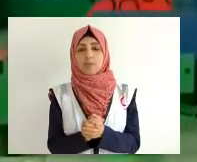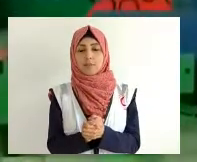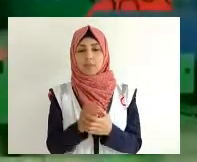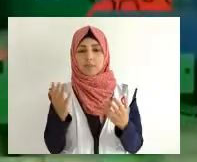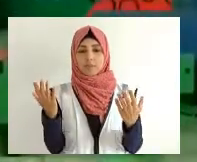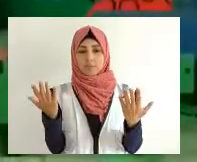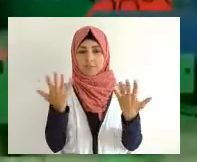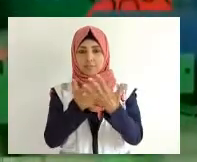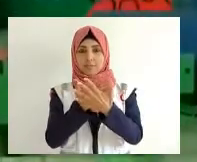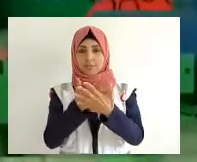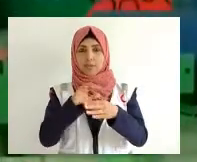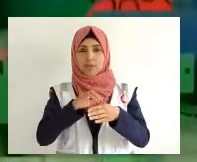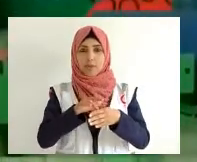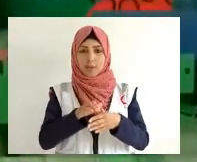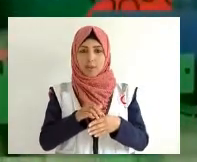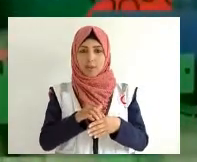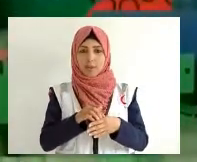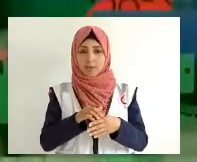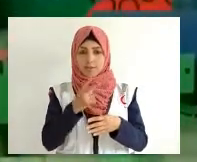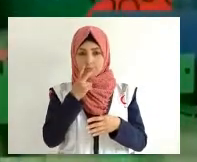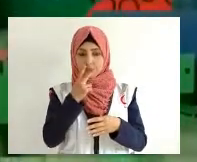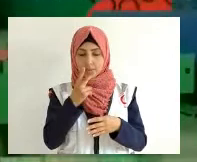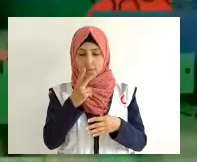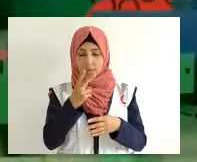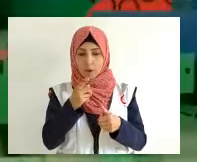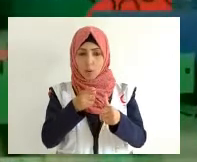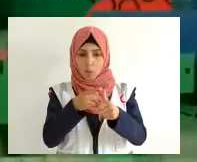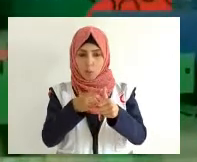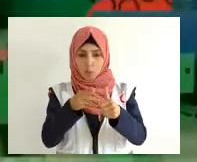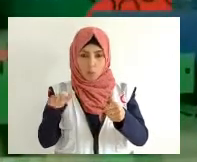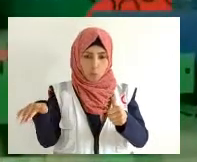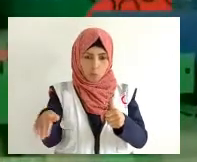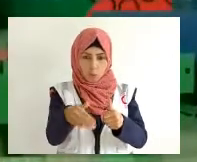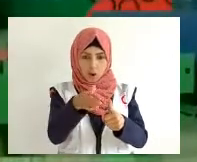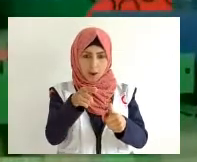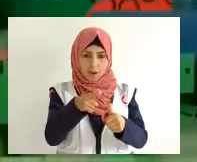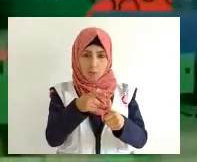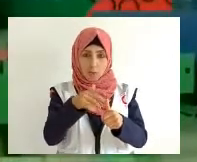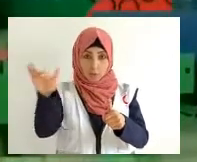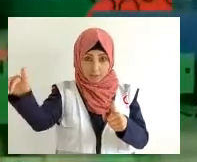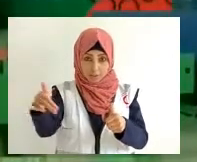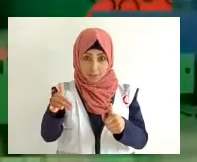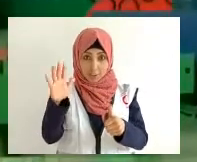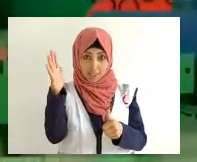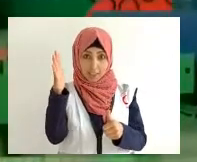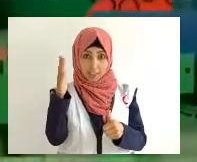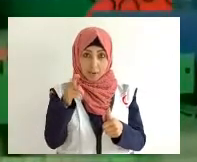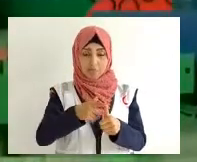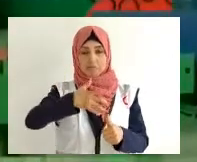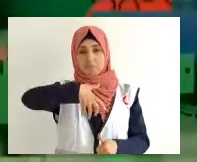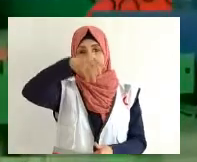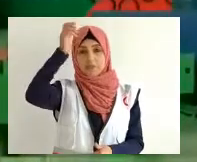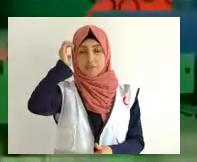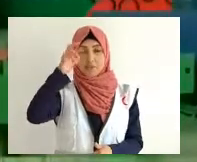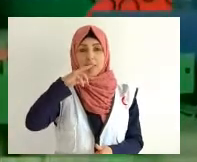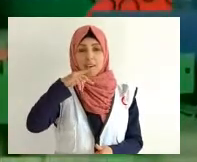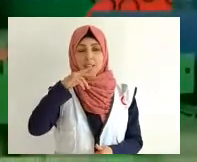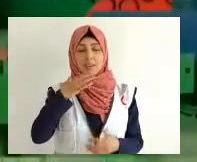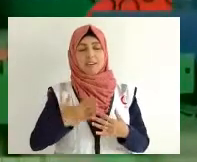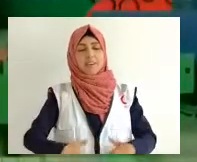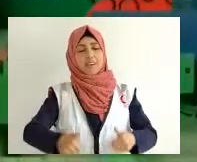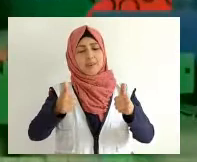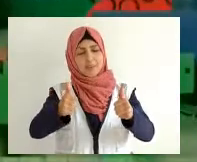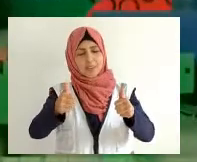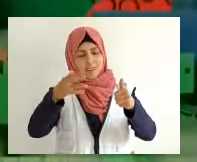تفاجأوا الحيوانات لما يلقي الأسد أول واحد جاي على الغابة، وحكوا له: ألف